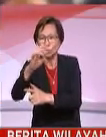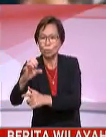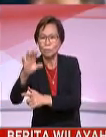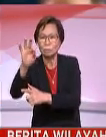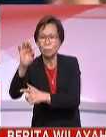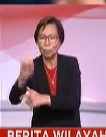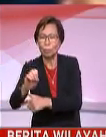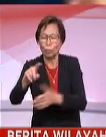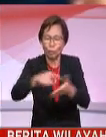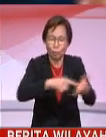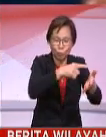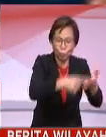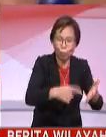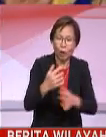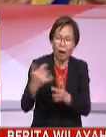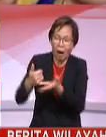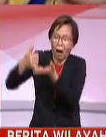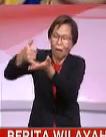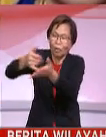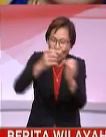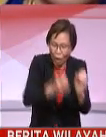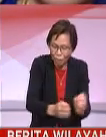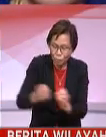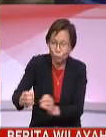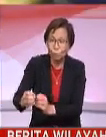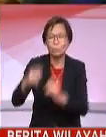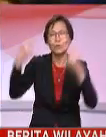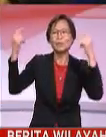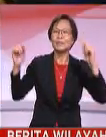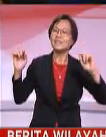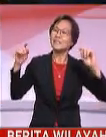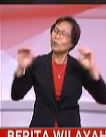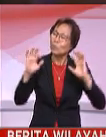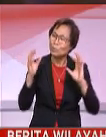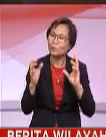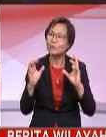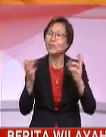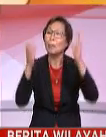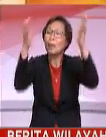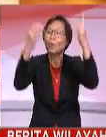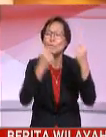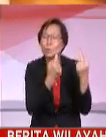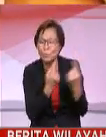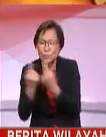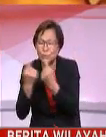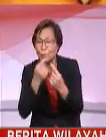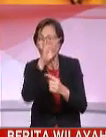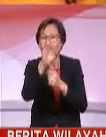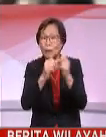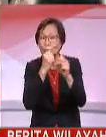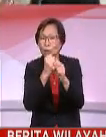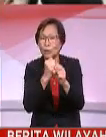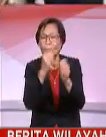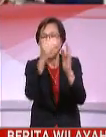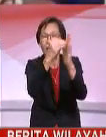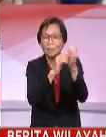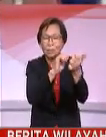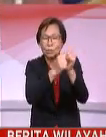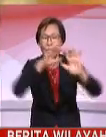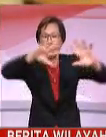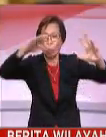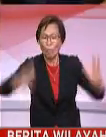80,790 undi. Anugerah tersebut dianjurkan sebagai sambutan ulang tahun ke-40 acara sukan dunia yang pertama